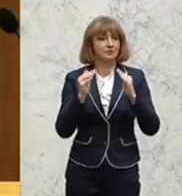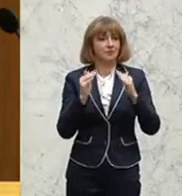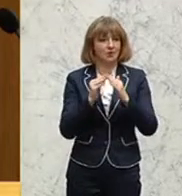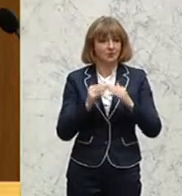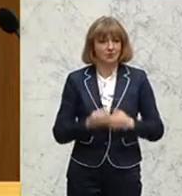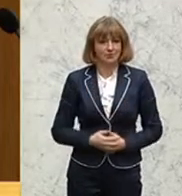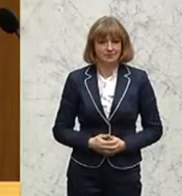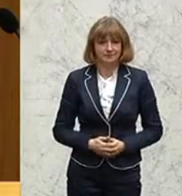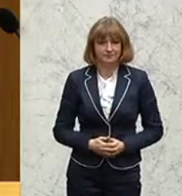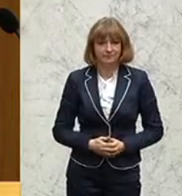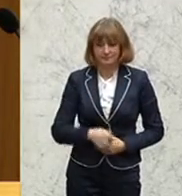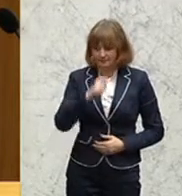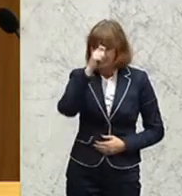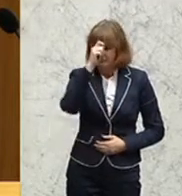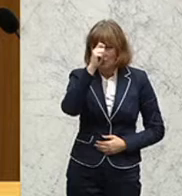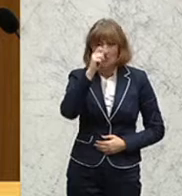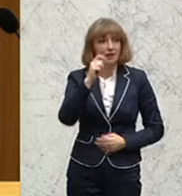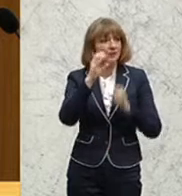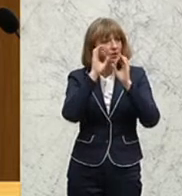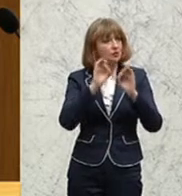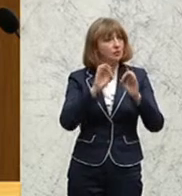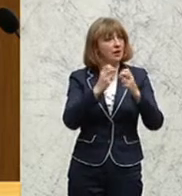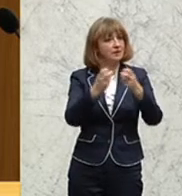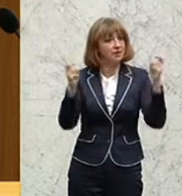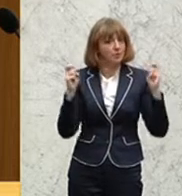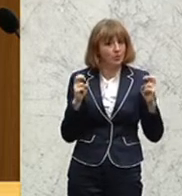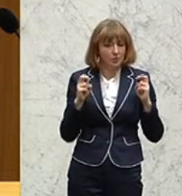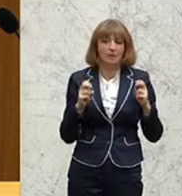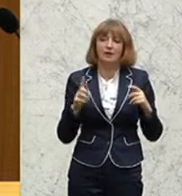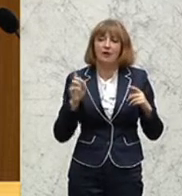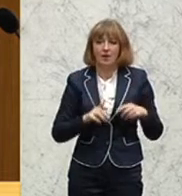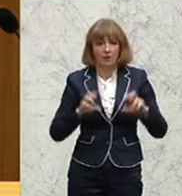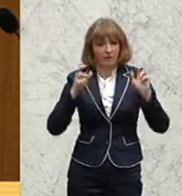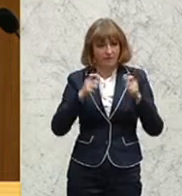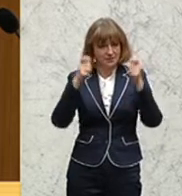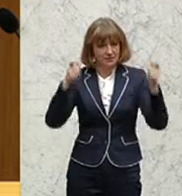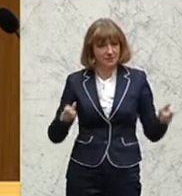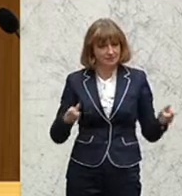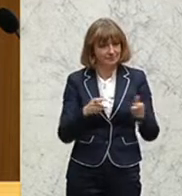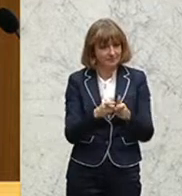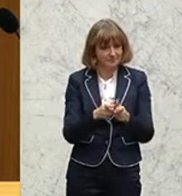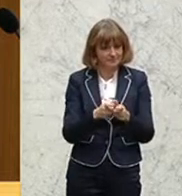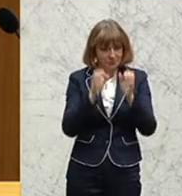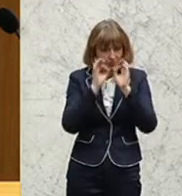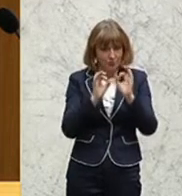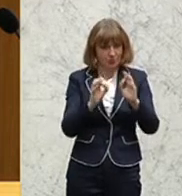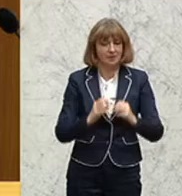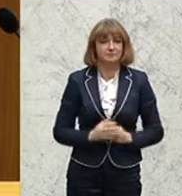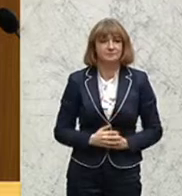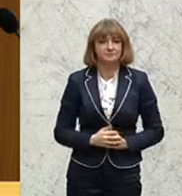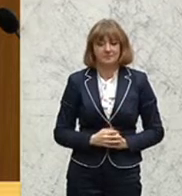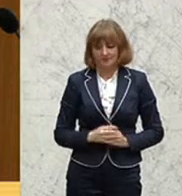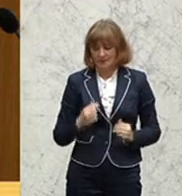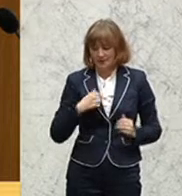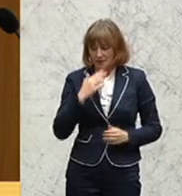Haus, werte Zuseher auf der Tribüne und an den Fernsehbildschirmen. Ich möchte ganz